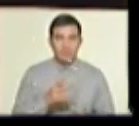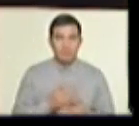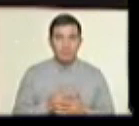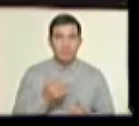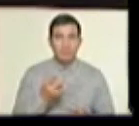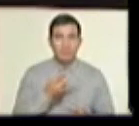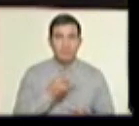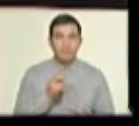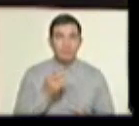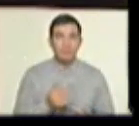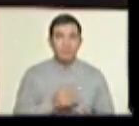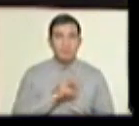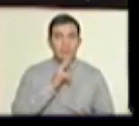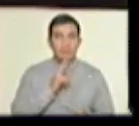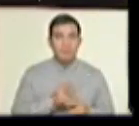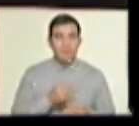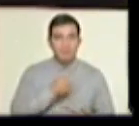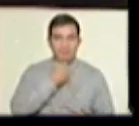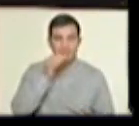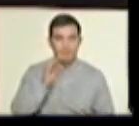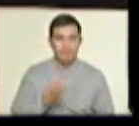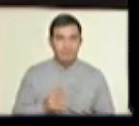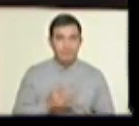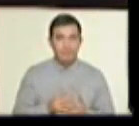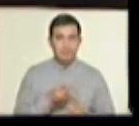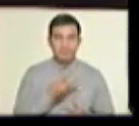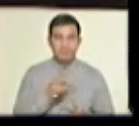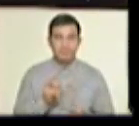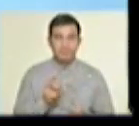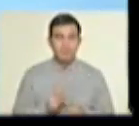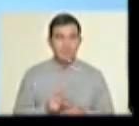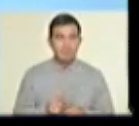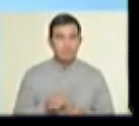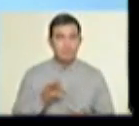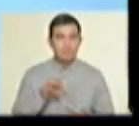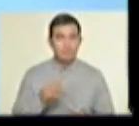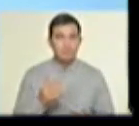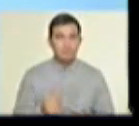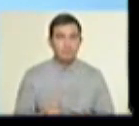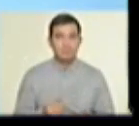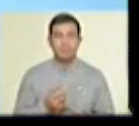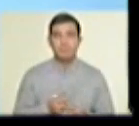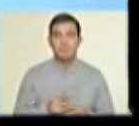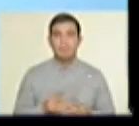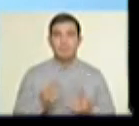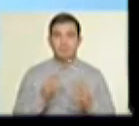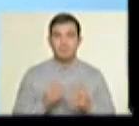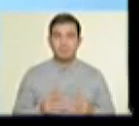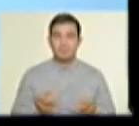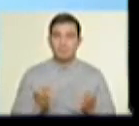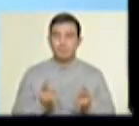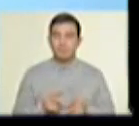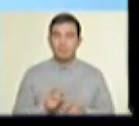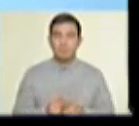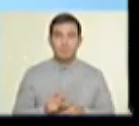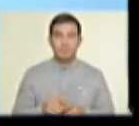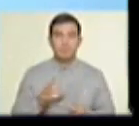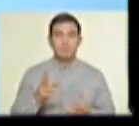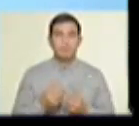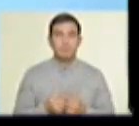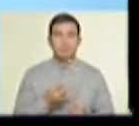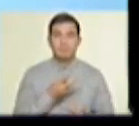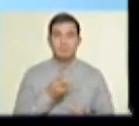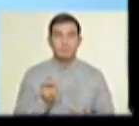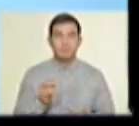juft ot, opa singil so'zi ham juft ot hisoblanadi. Ko'rib turganingizdek, qolgan so'zlarimiz ham juft